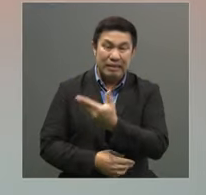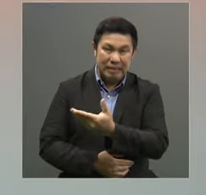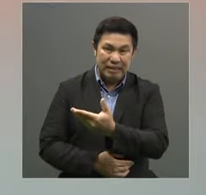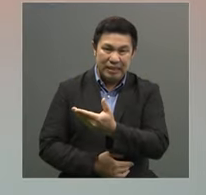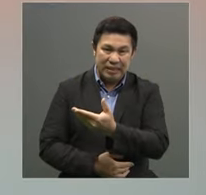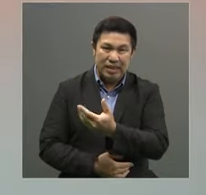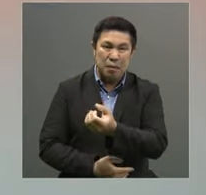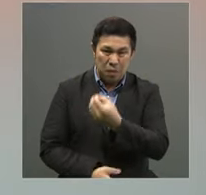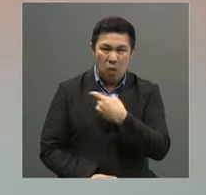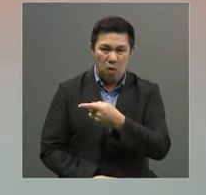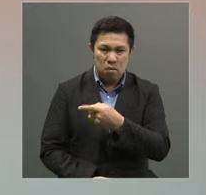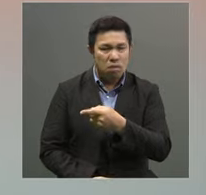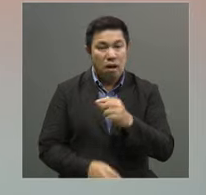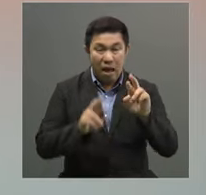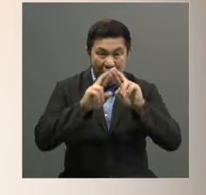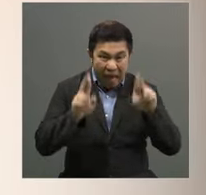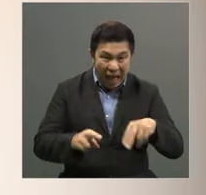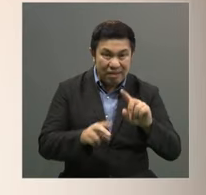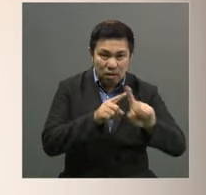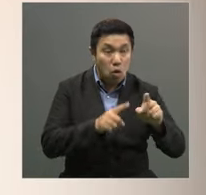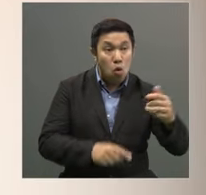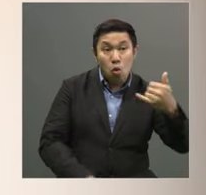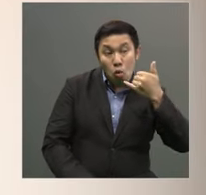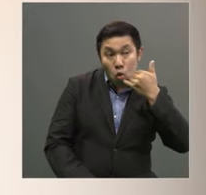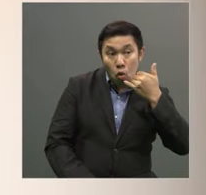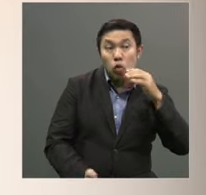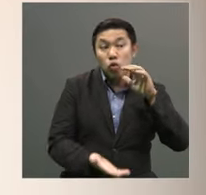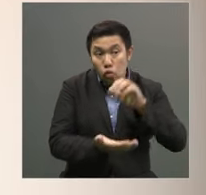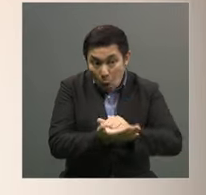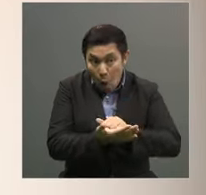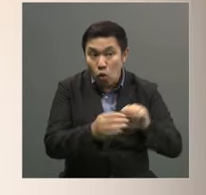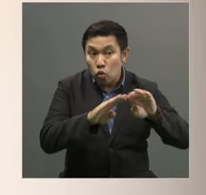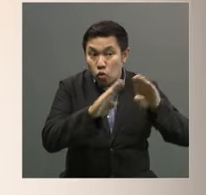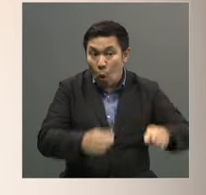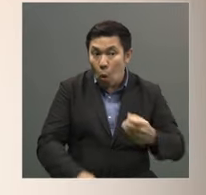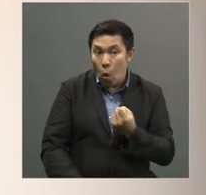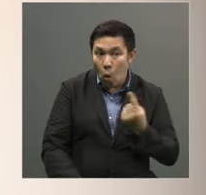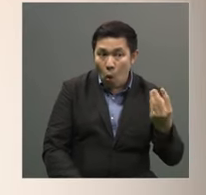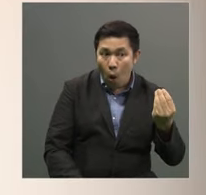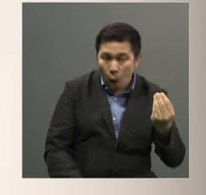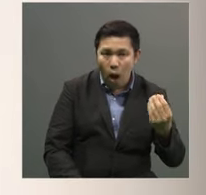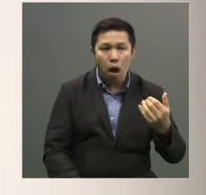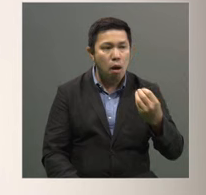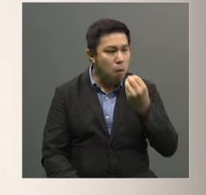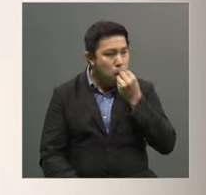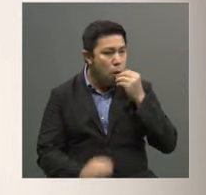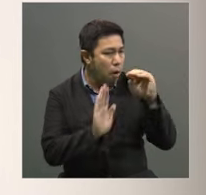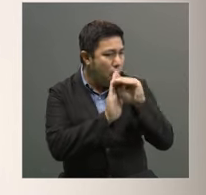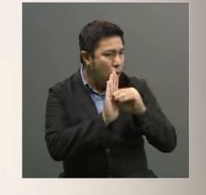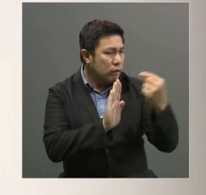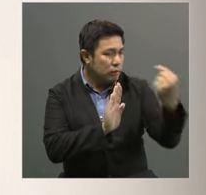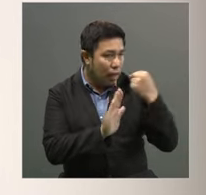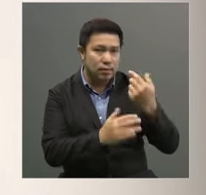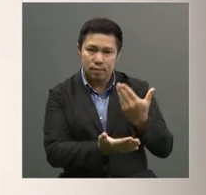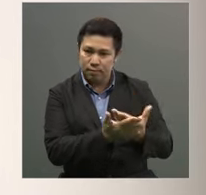ฉะนั้นเนี่ยกันไว้ก่อนเลยใครที่โทรศัพท์มาบอกว่าขอจองโต๊ะกี่โต๊ะก็แล้วแต่สั่งอาหารปึ๊บขอเก็บเงิน